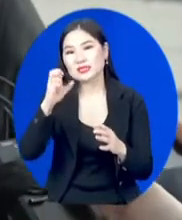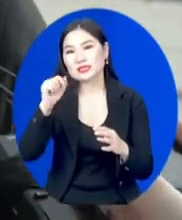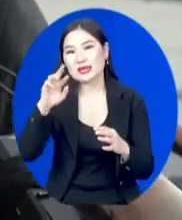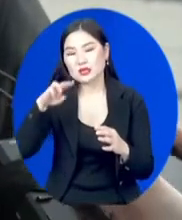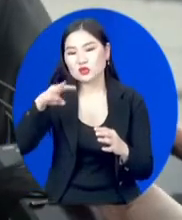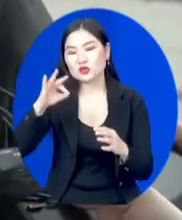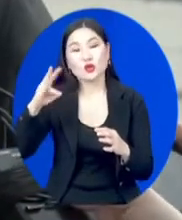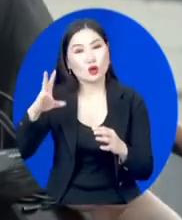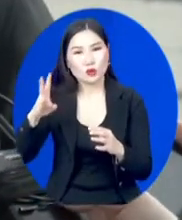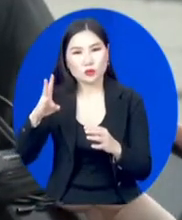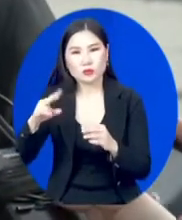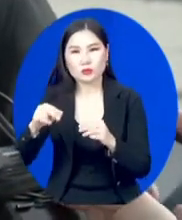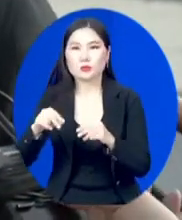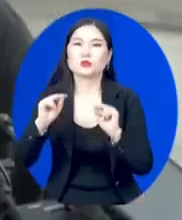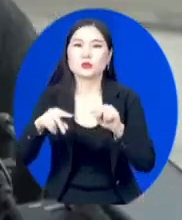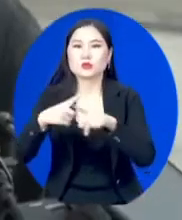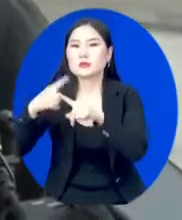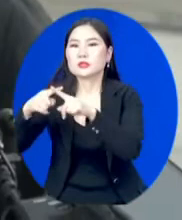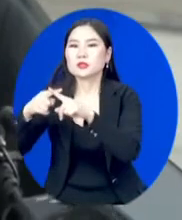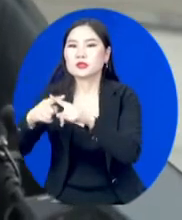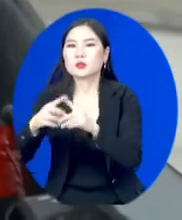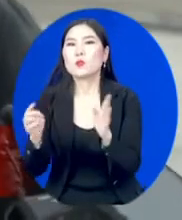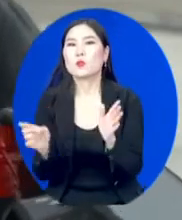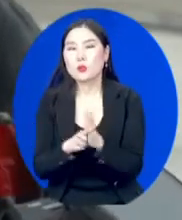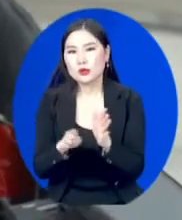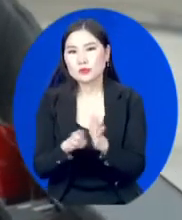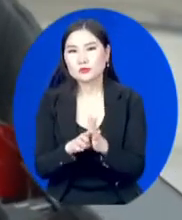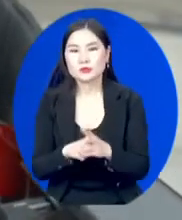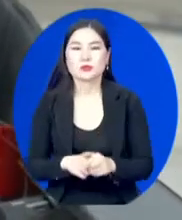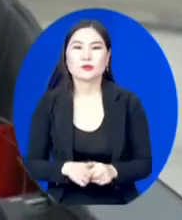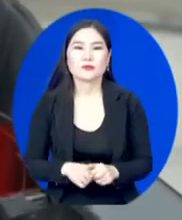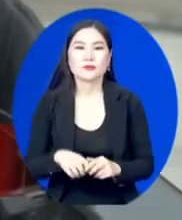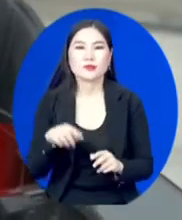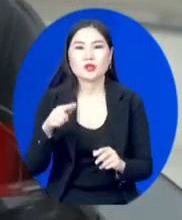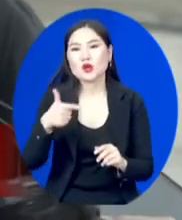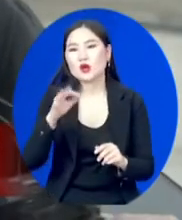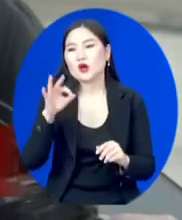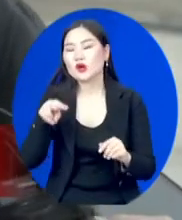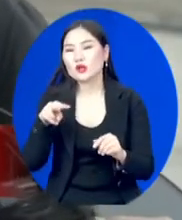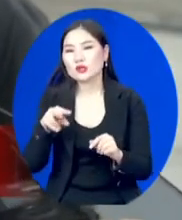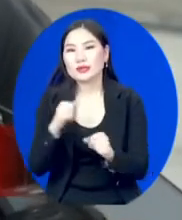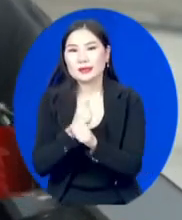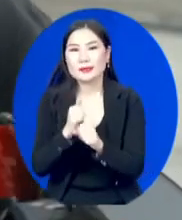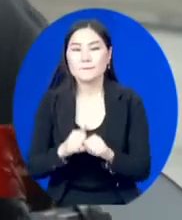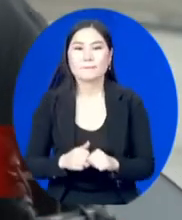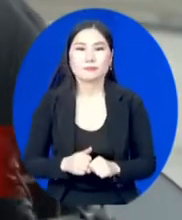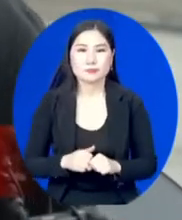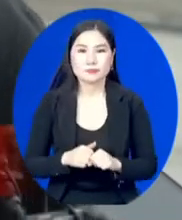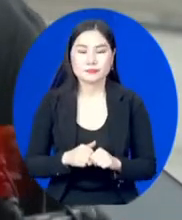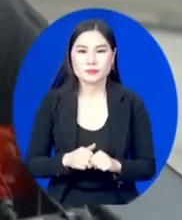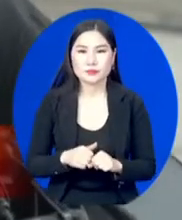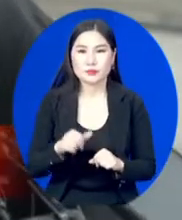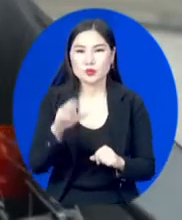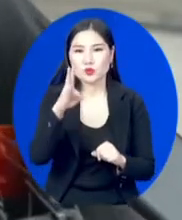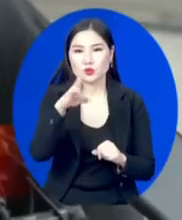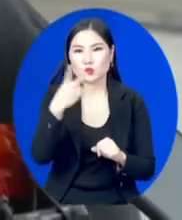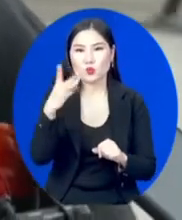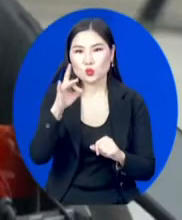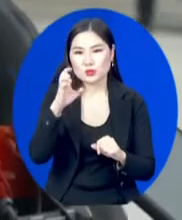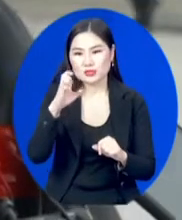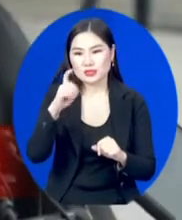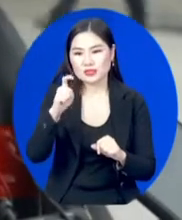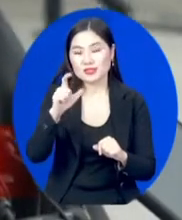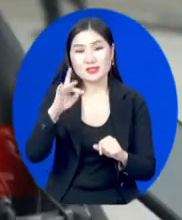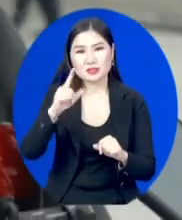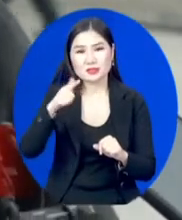3 дахин нэмэгдэх юм боломжтой гэж ойлгож байна. Бидний гол экспортлогч ус бидний хэрэгтэй дард ус нүүрсний хэрэглээгээ багасгахаар